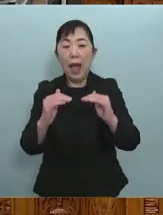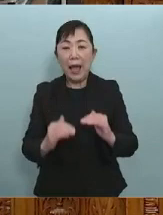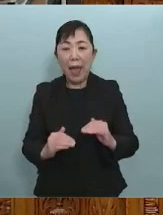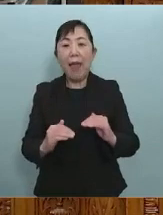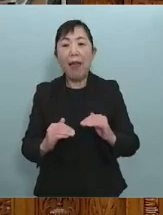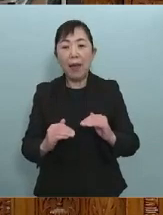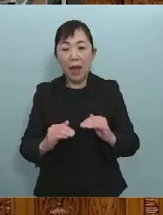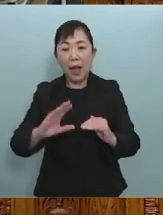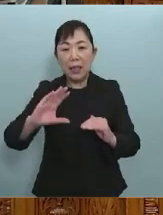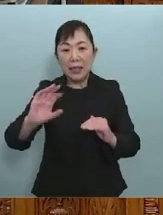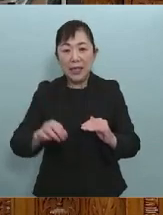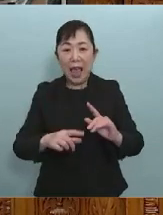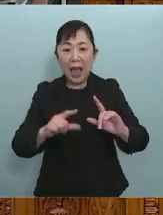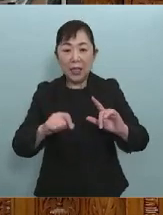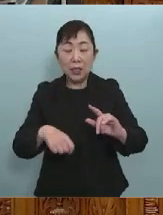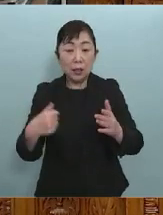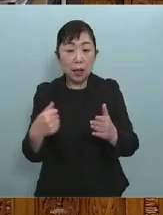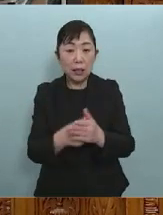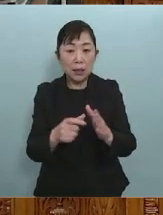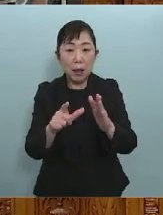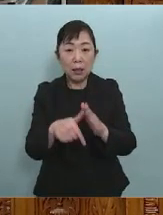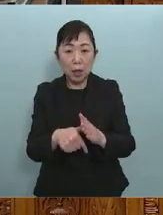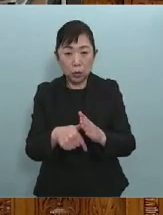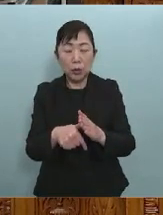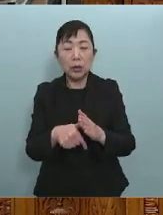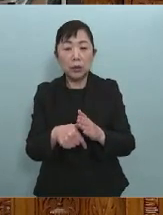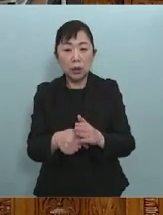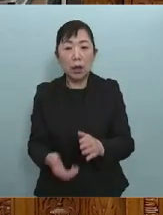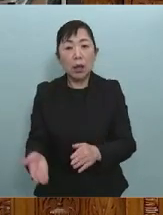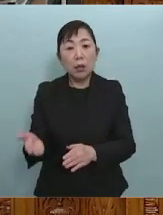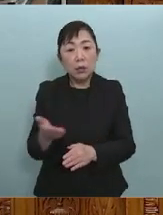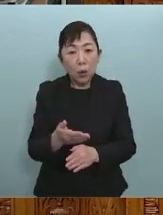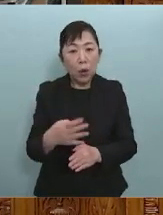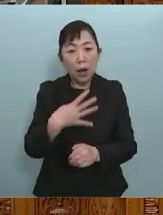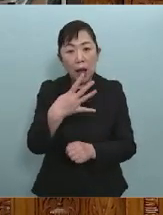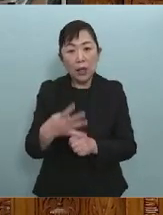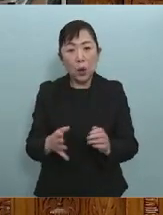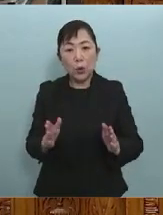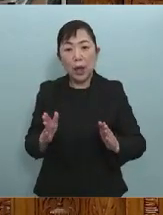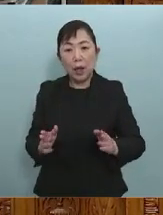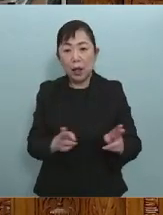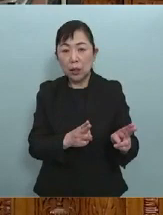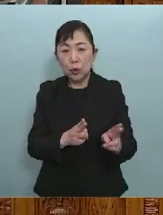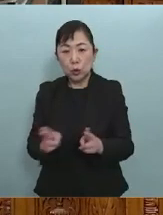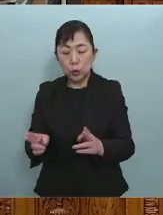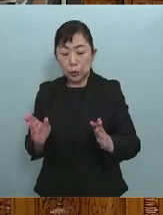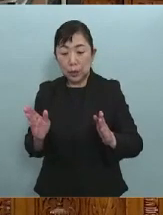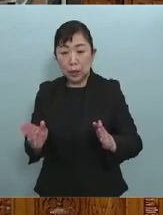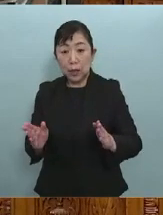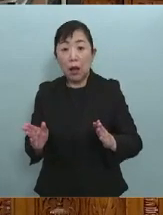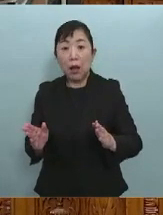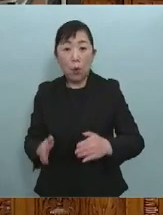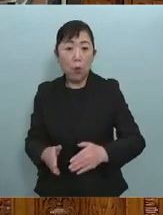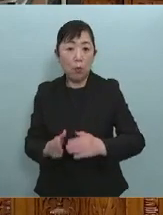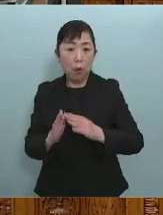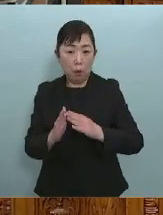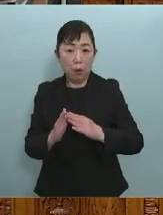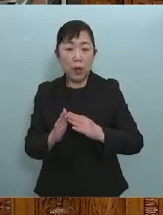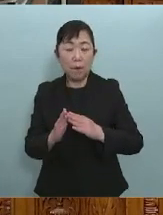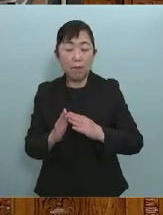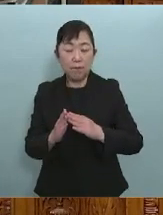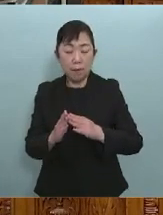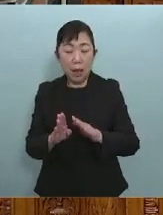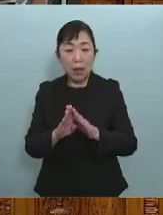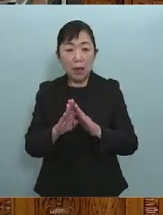決まった際その導入からさらに4年間の準備期間を経た上で開始する